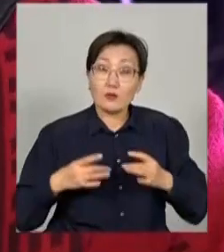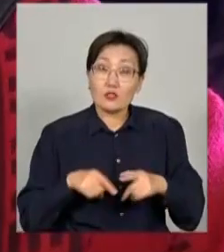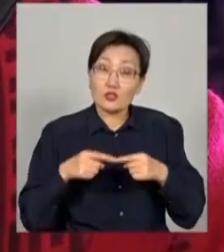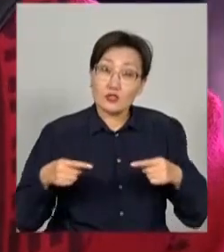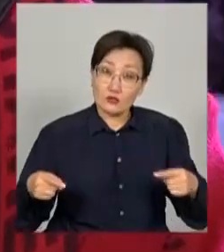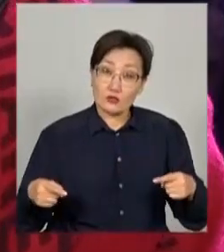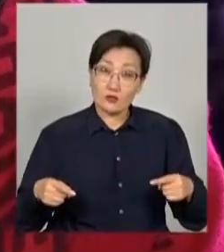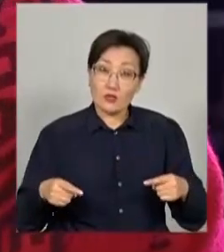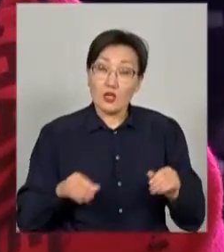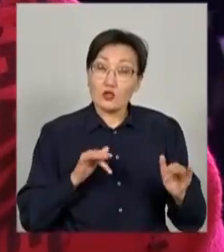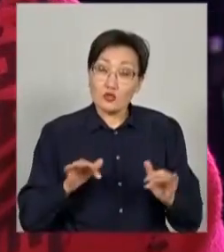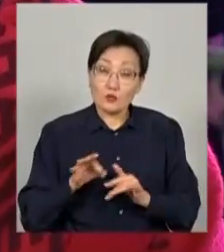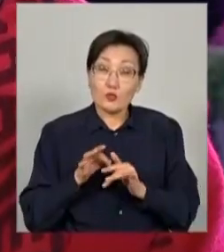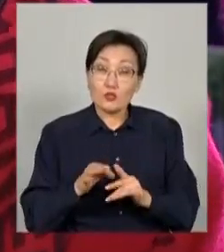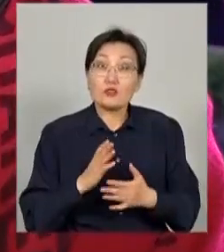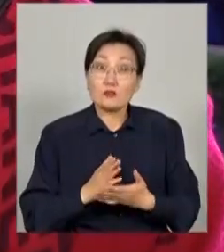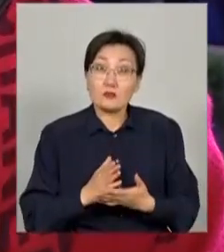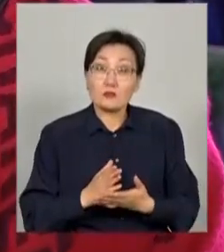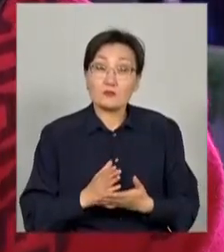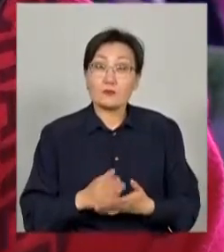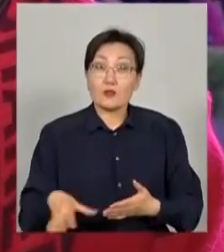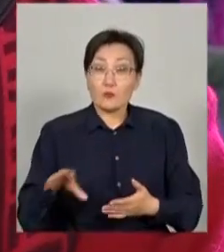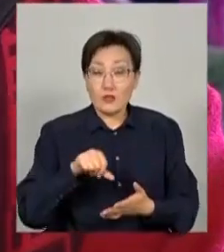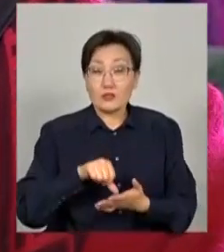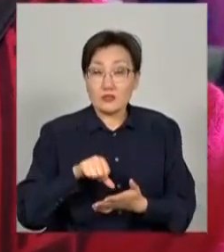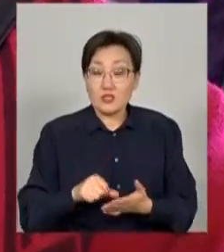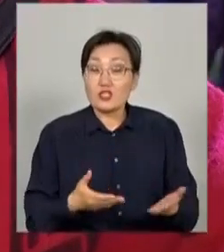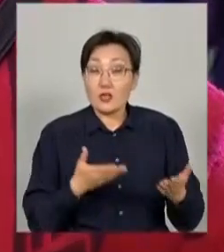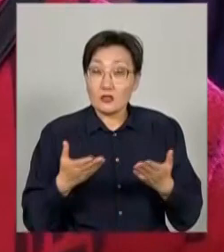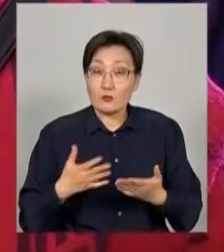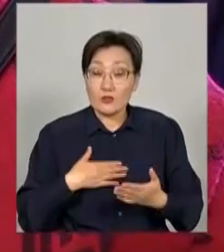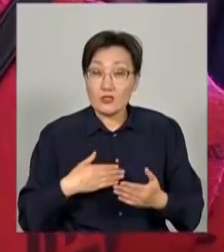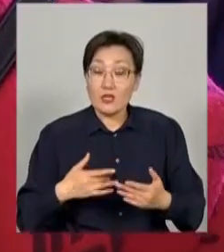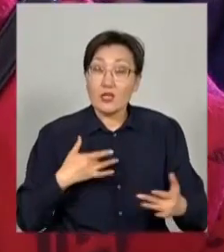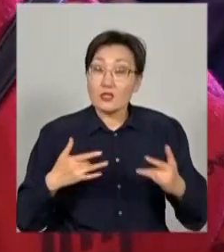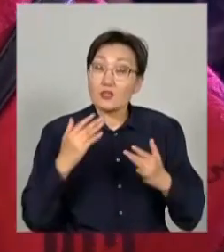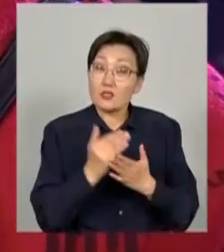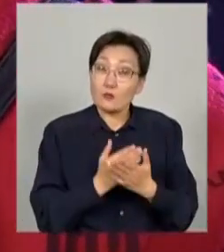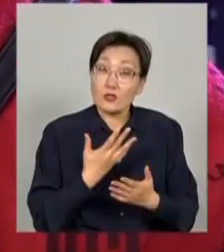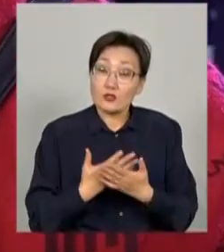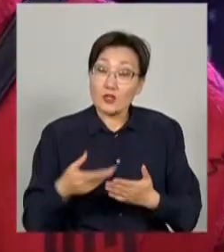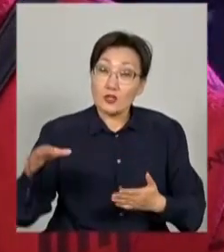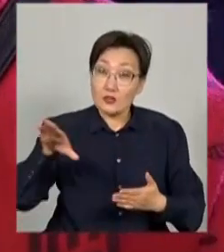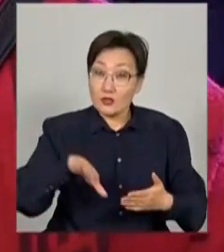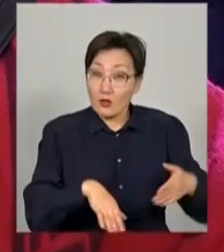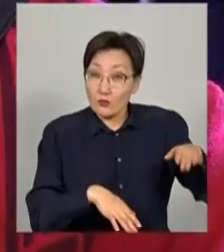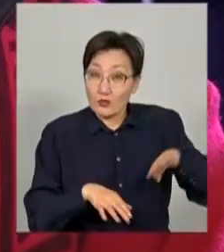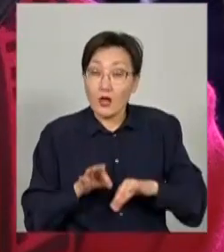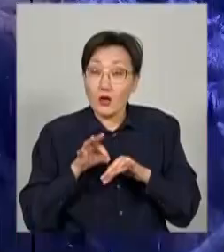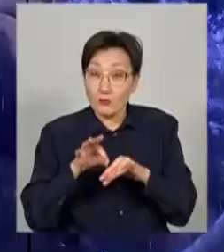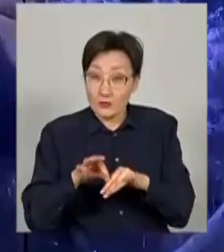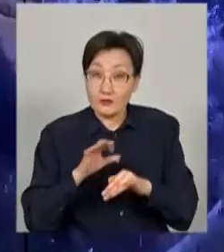түрлі іс-шаралар болады, бәріне қатысамыз, шақырады, концертке апарады, тауға шықтық, былтыр Ойқарайға бардық.